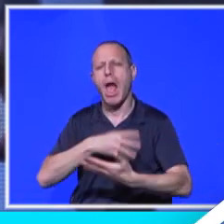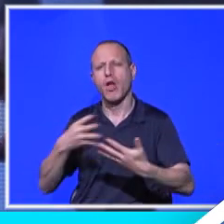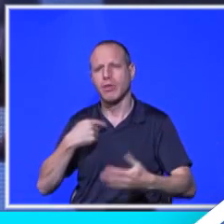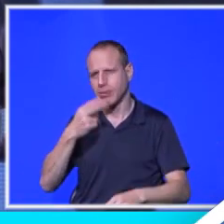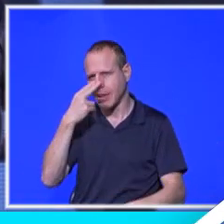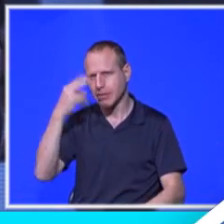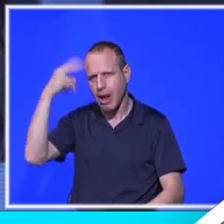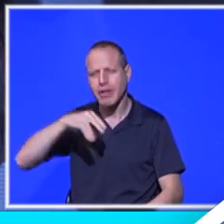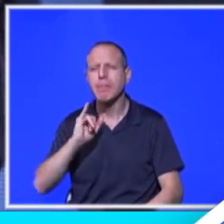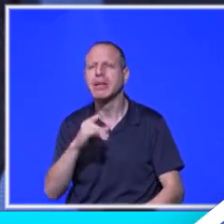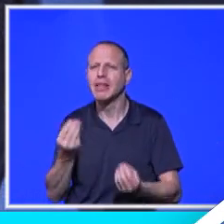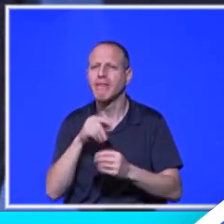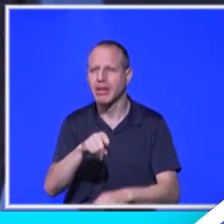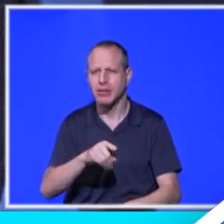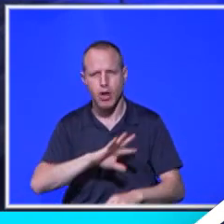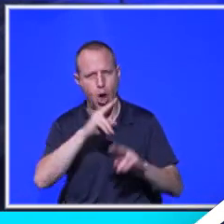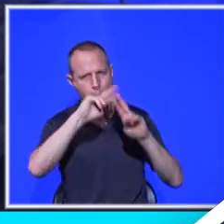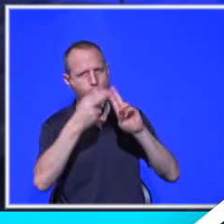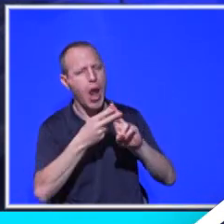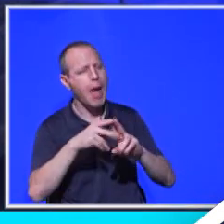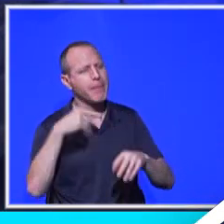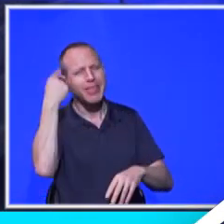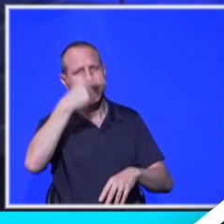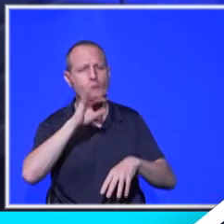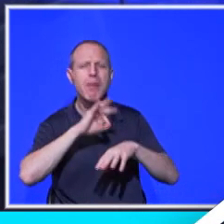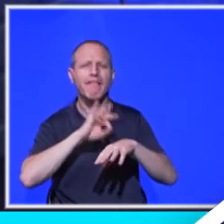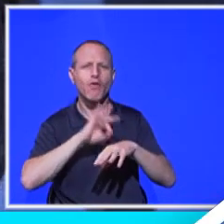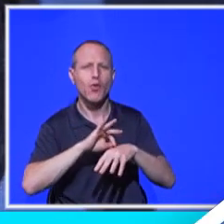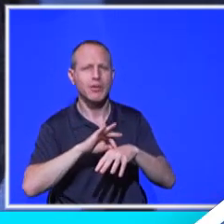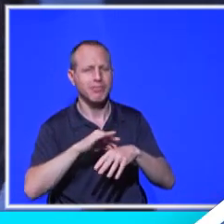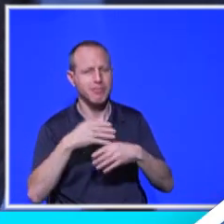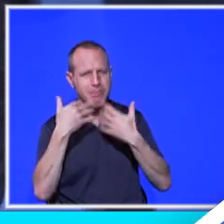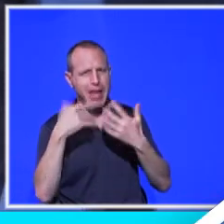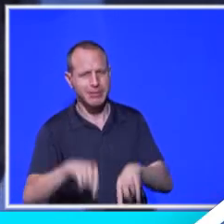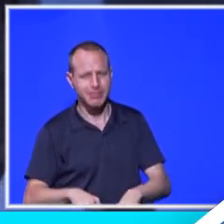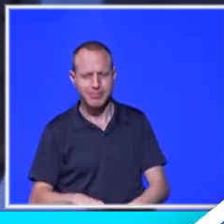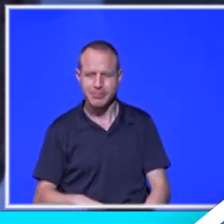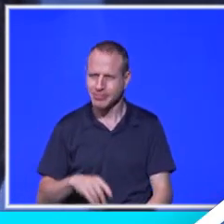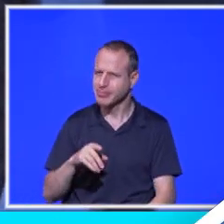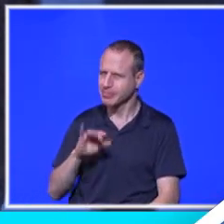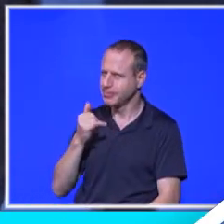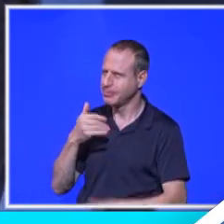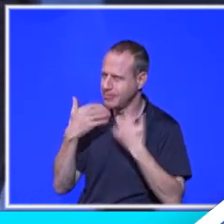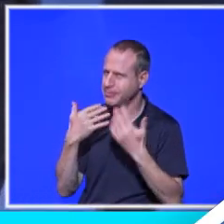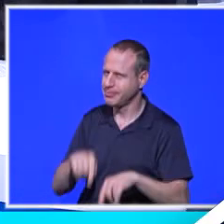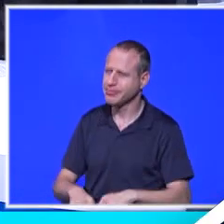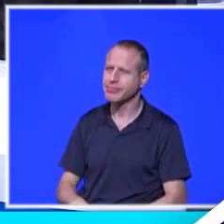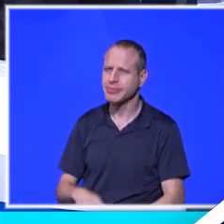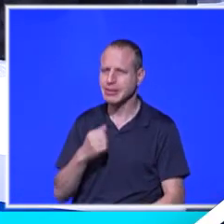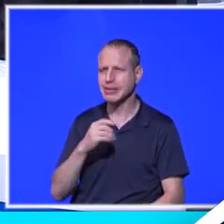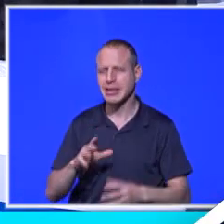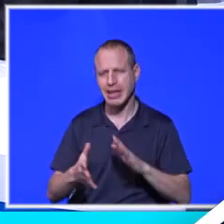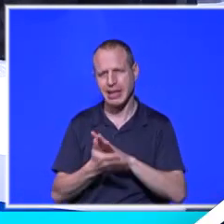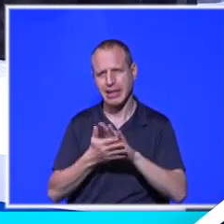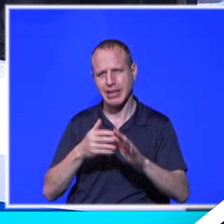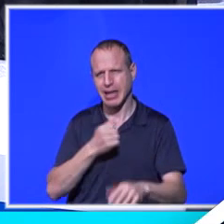זה הדבר הזה. את כל עולם הדימויים הרפואי שלך פרס פה. פרץ, אתה יודע, זה התחיל לצערנו אז עם